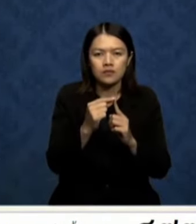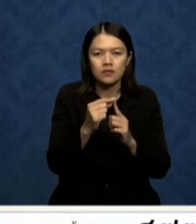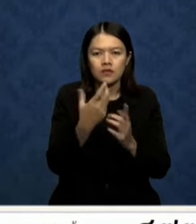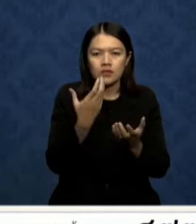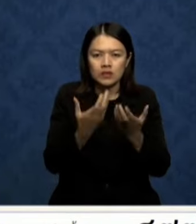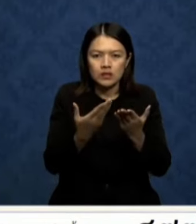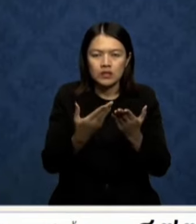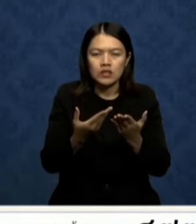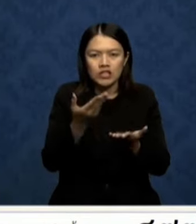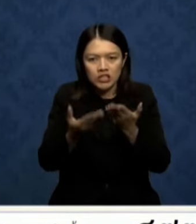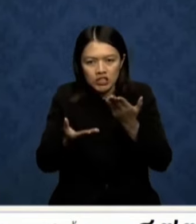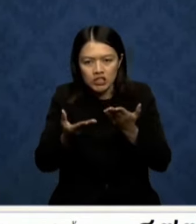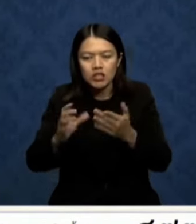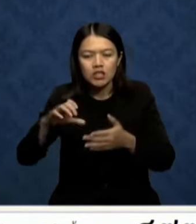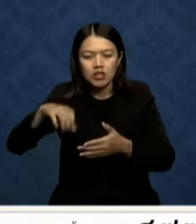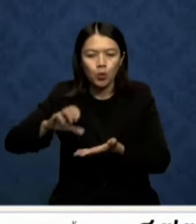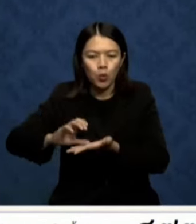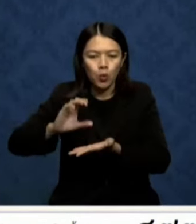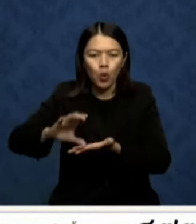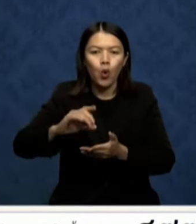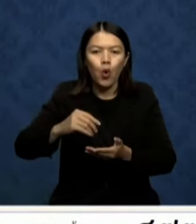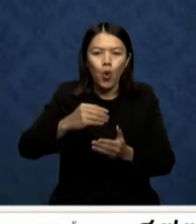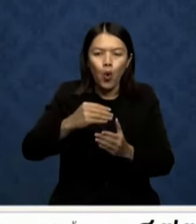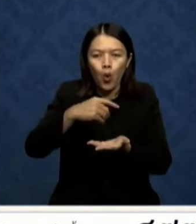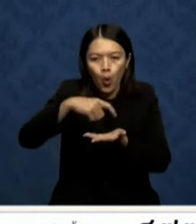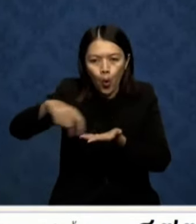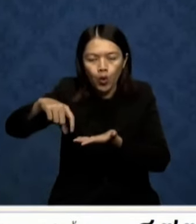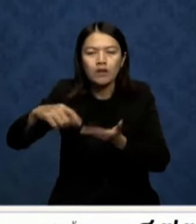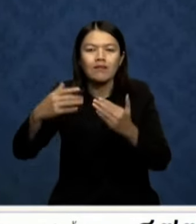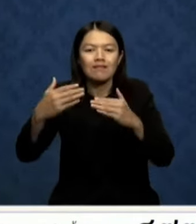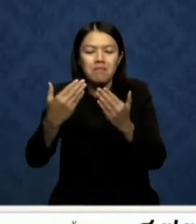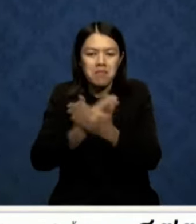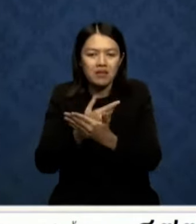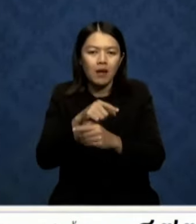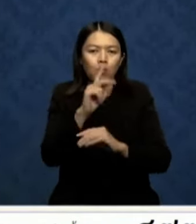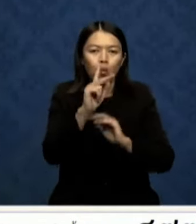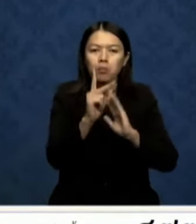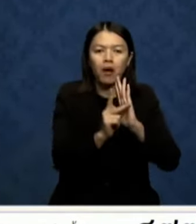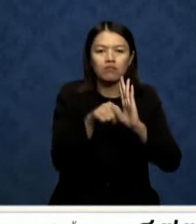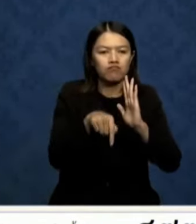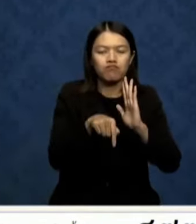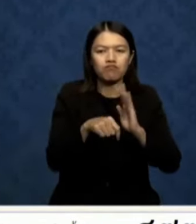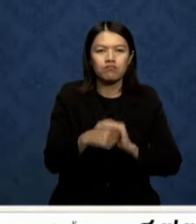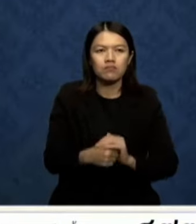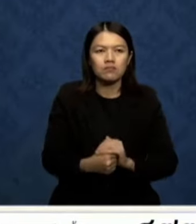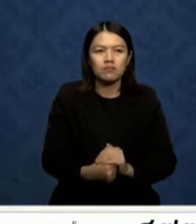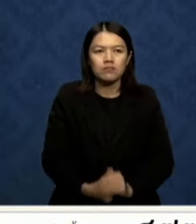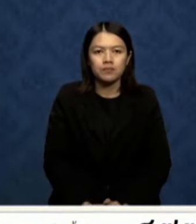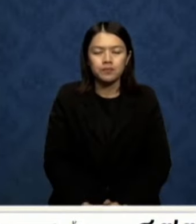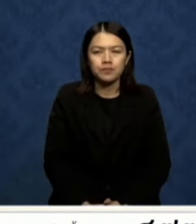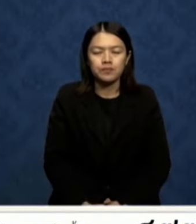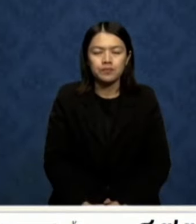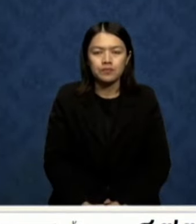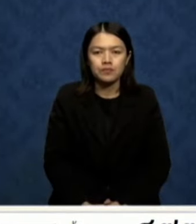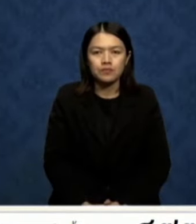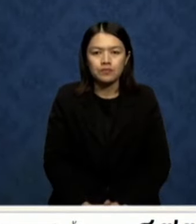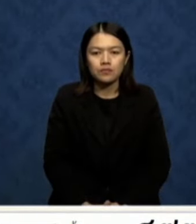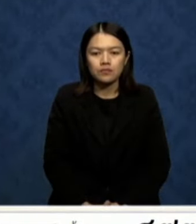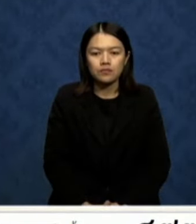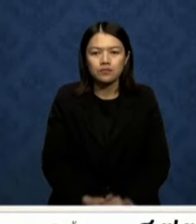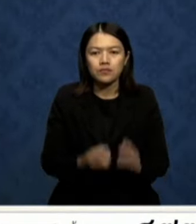รหรือตามที่จะได้มีการโอนเปลี่ยนแปลงตามกฎหมายนะครับไม่มีเรื่องลึกซับซ้อนนะครับเป็น formality คือมันเป็น